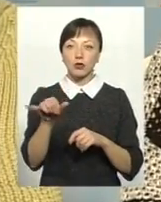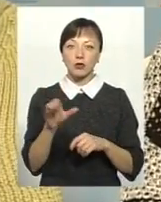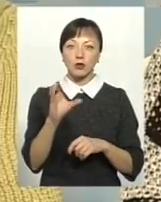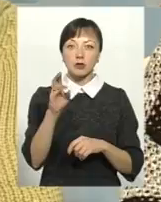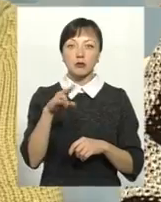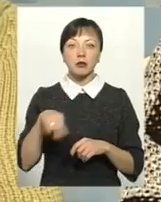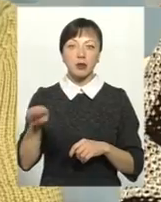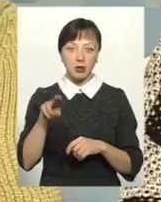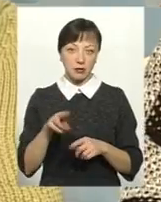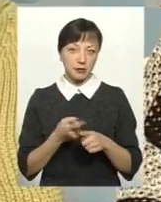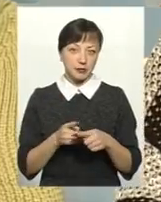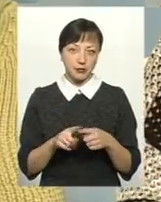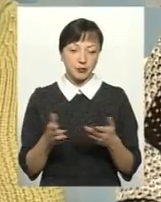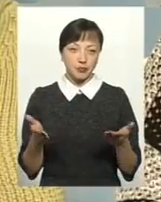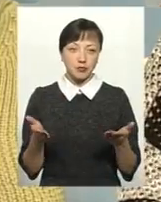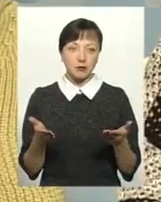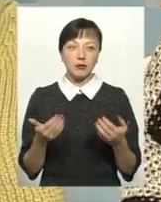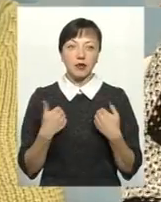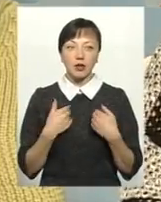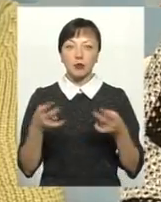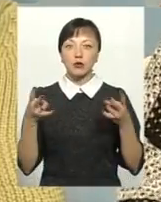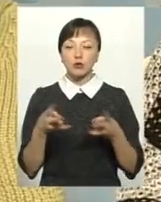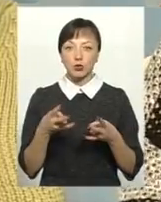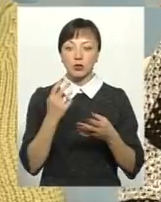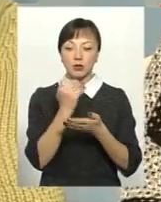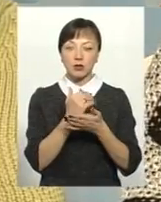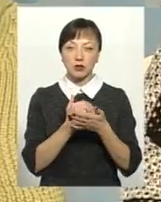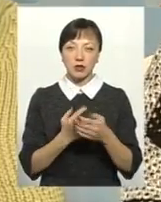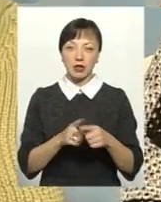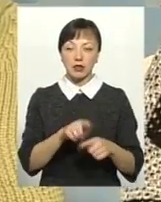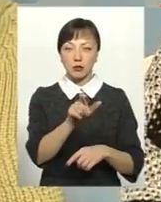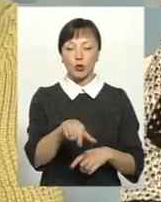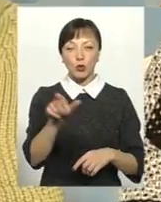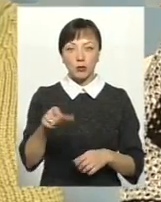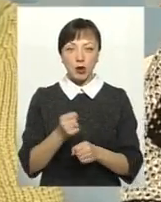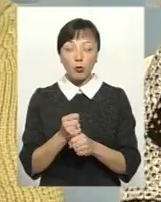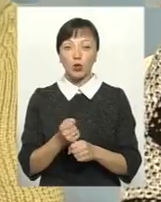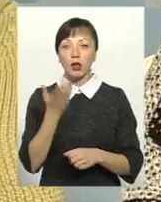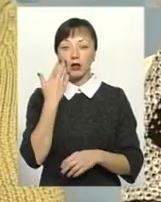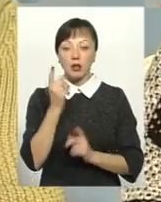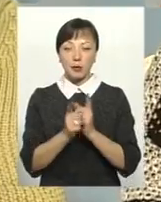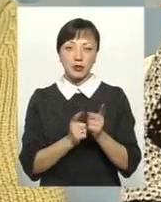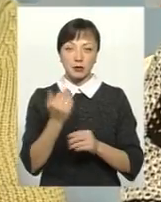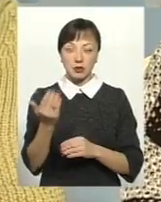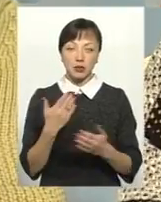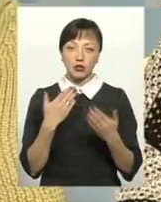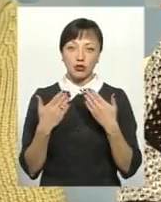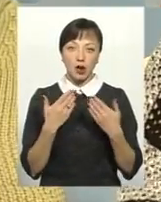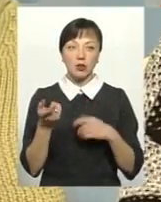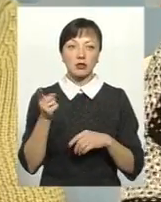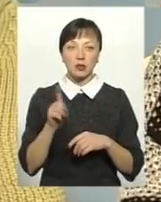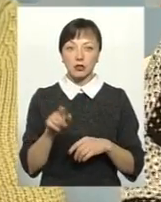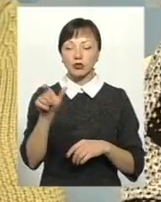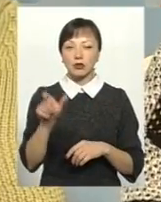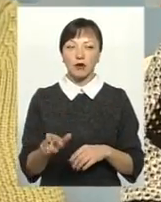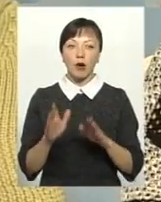СПИД. Вот нам нужно прорабатывать вот с этими людьми прежде всего, и когда будет меняться их отношение, тогда